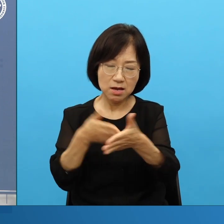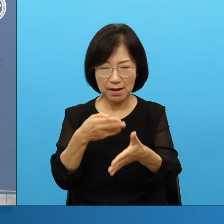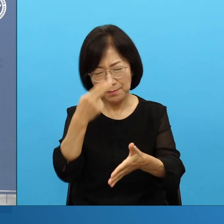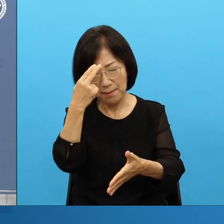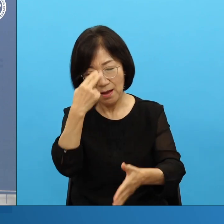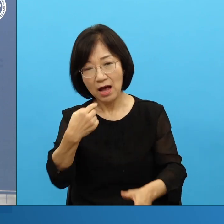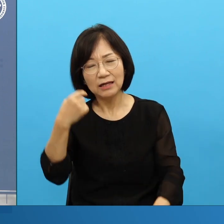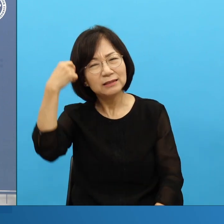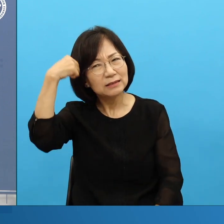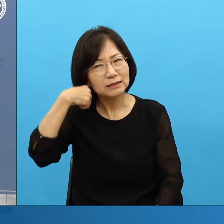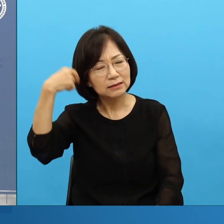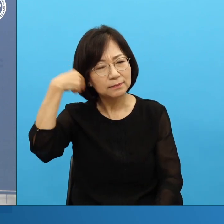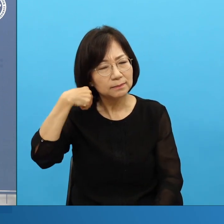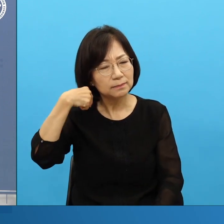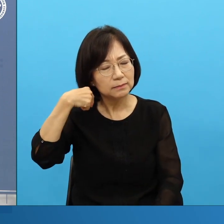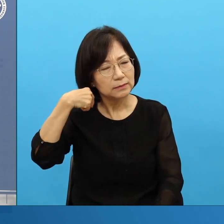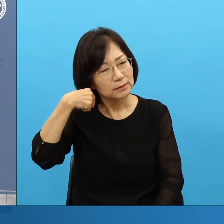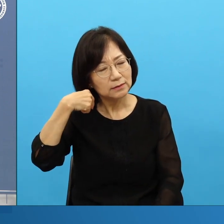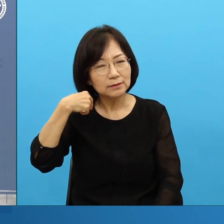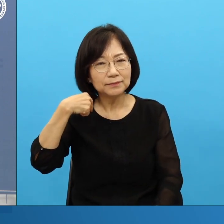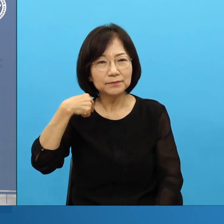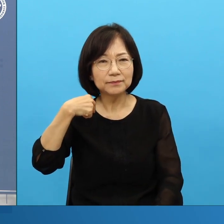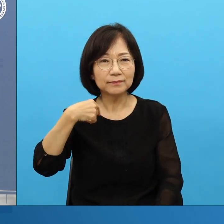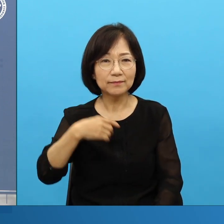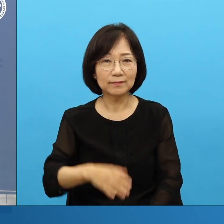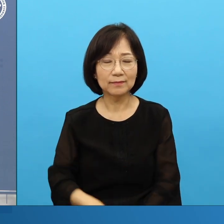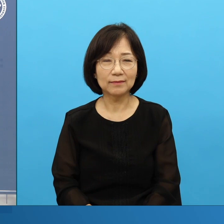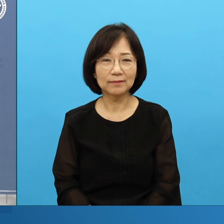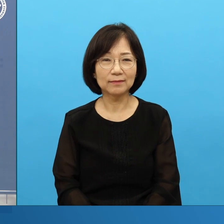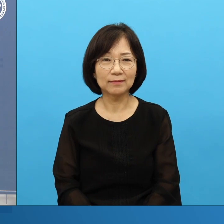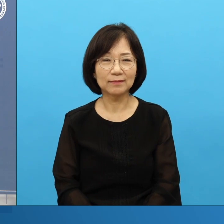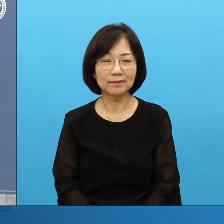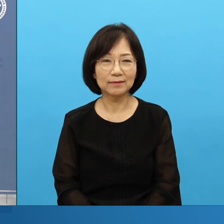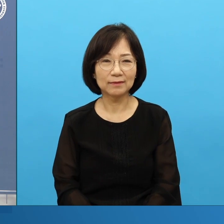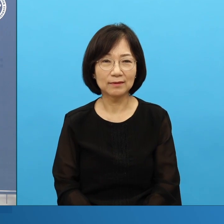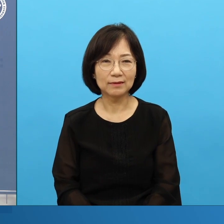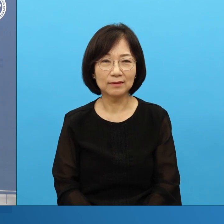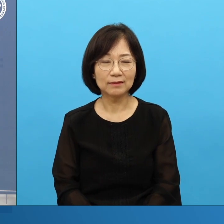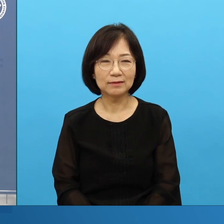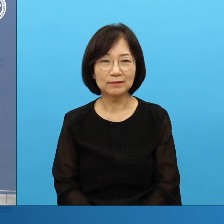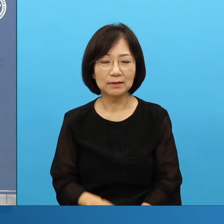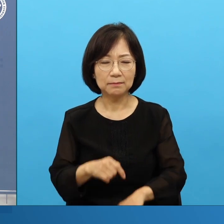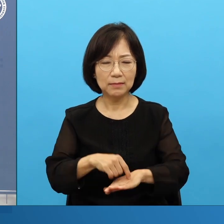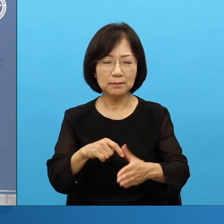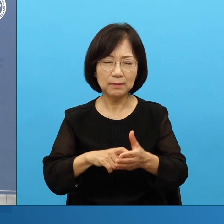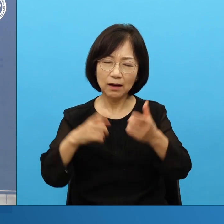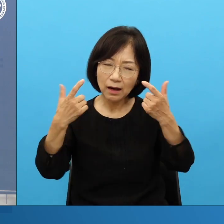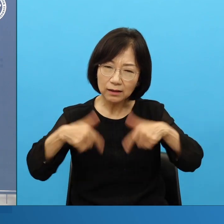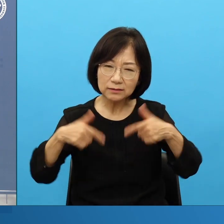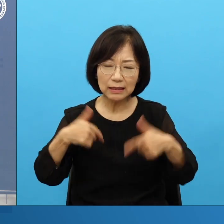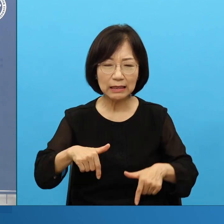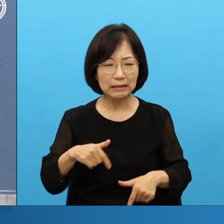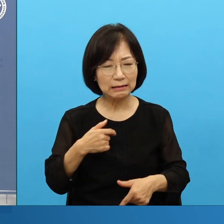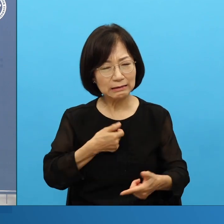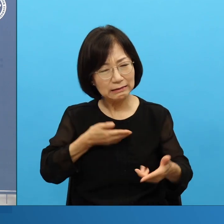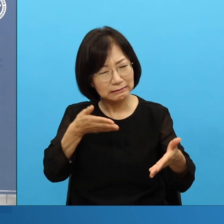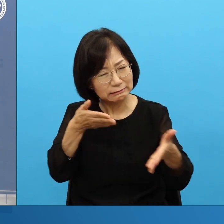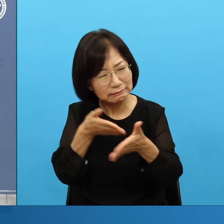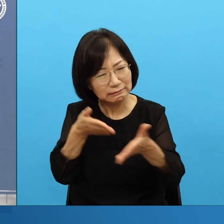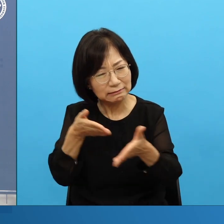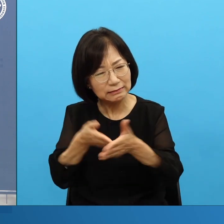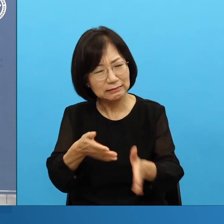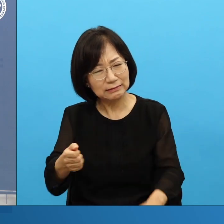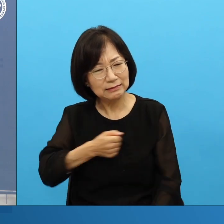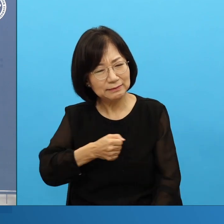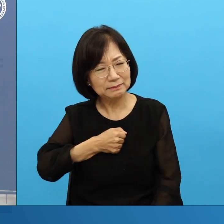that nothing was working for me. 그 이전에 잘 될 때도 없었지만 그래도 늘 그렇다는 걸 내가 느껴지더라고요. And it's not that things